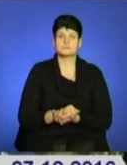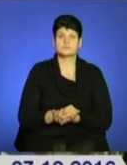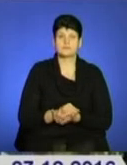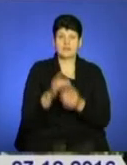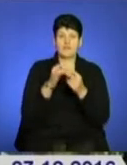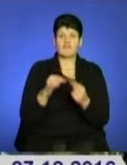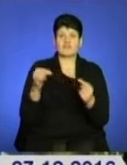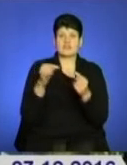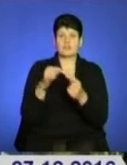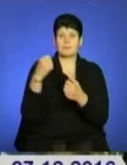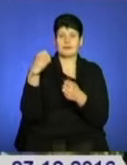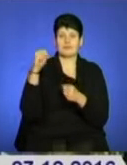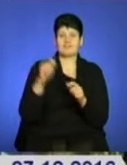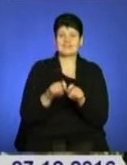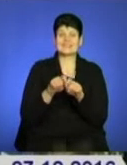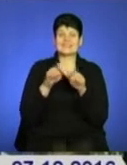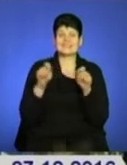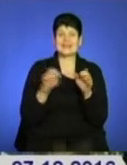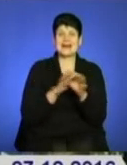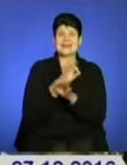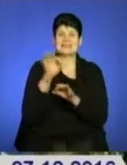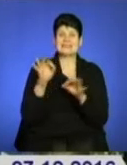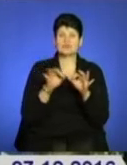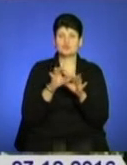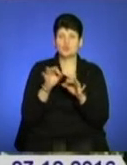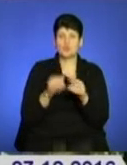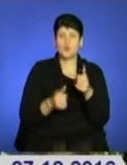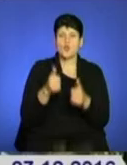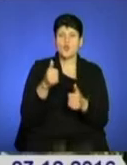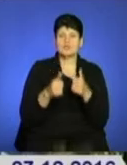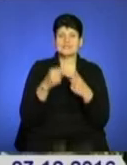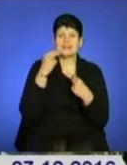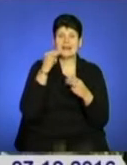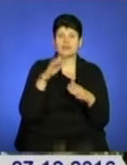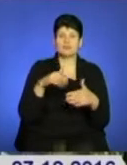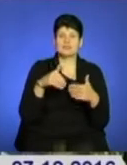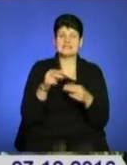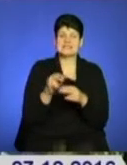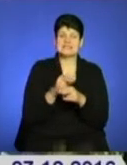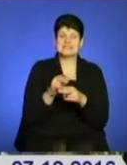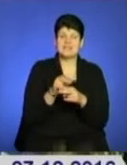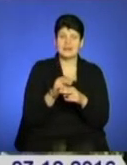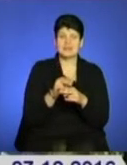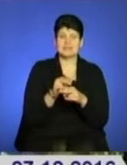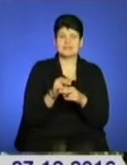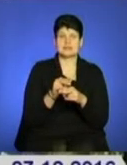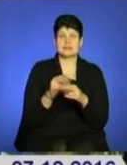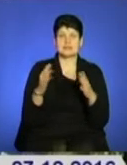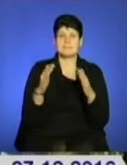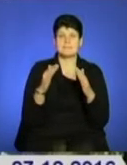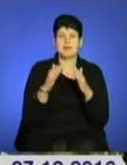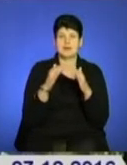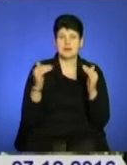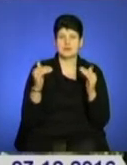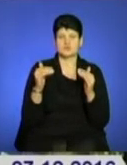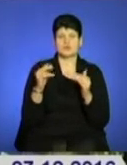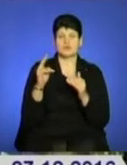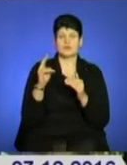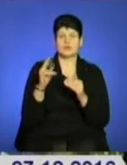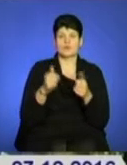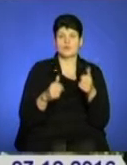Визначено переможців відкритого архітектурного конкурсу на кращу проєктну пропозицію з реставрації та пристосування палацово-паркового комплексу графа